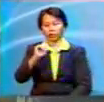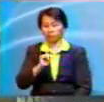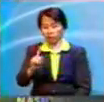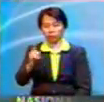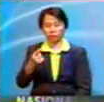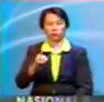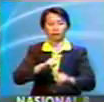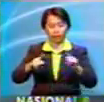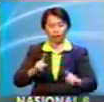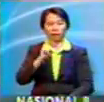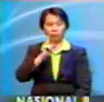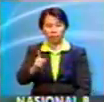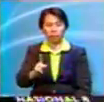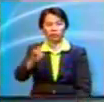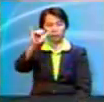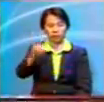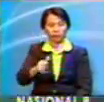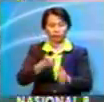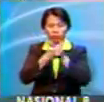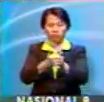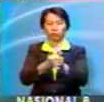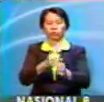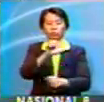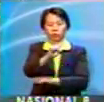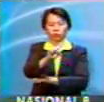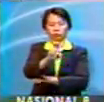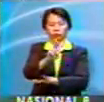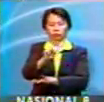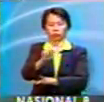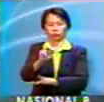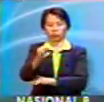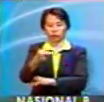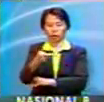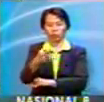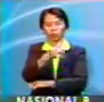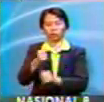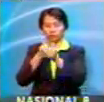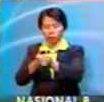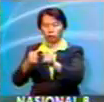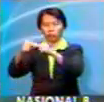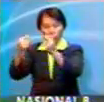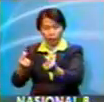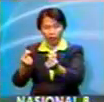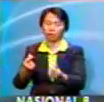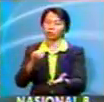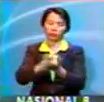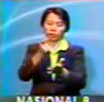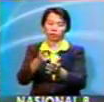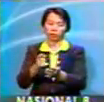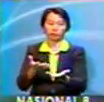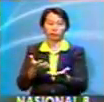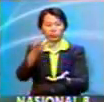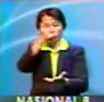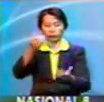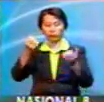tapi agama Islam yang mengikut sunnah dan Al-Quran. Itu nak kita pinda dalam perlembagaan UMNO. Kerana